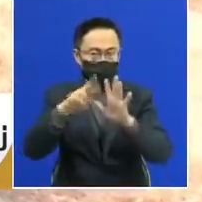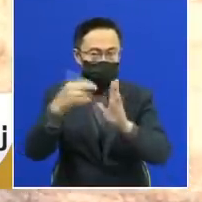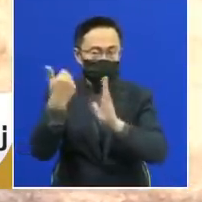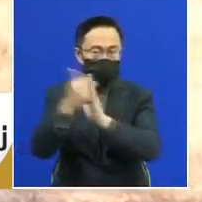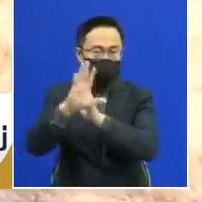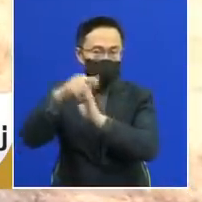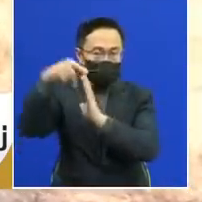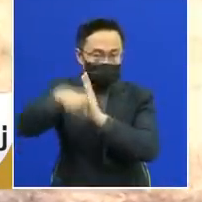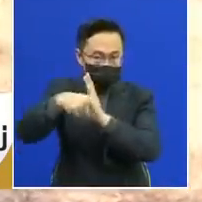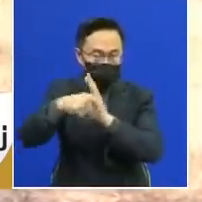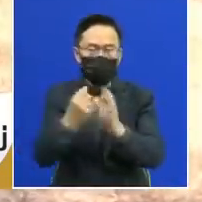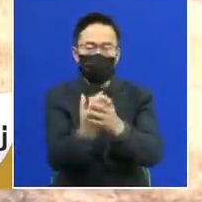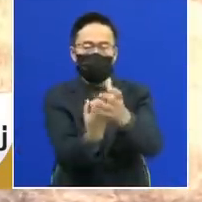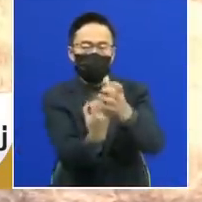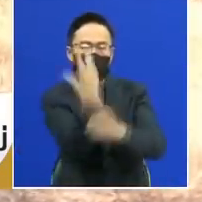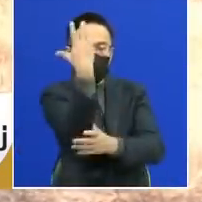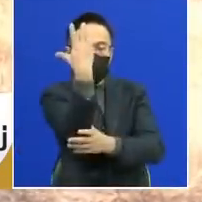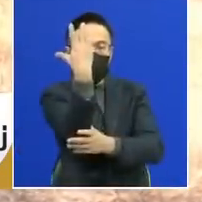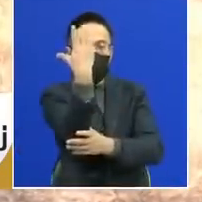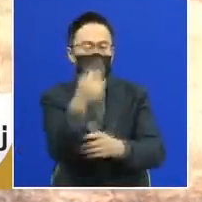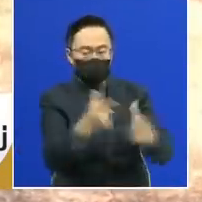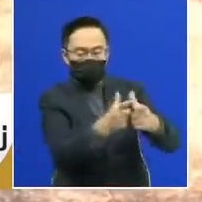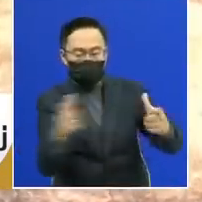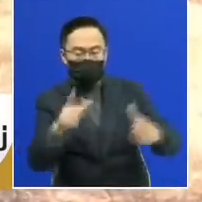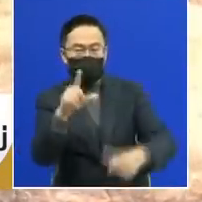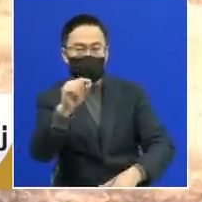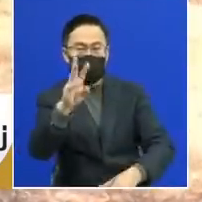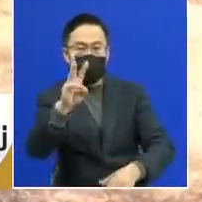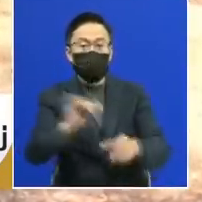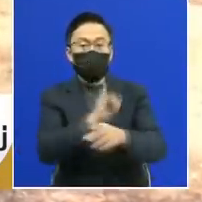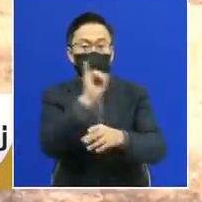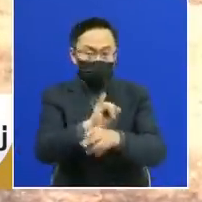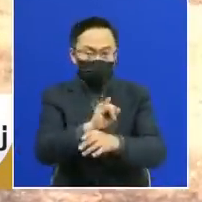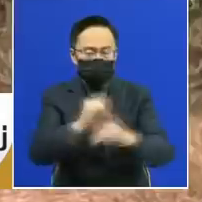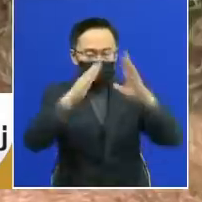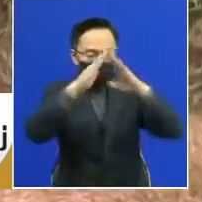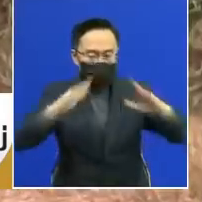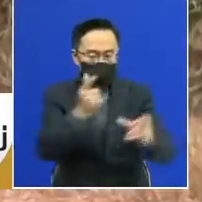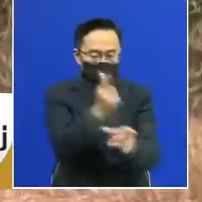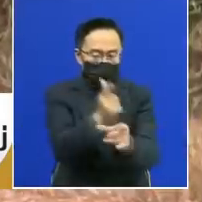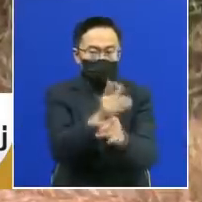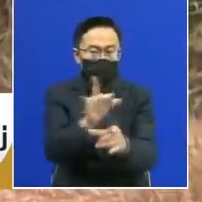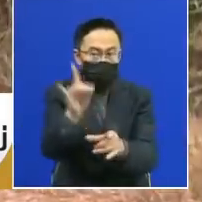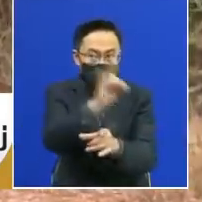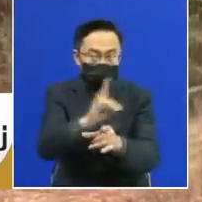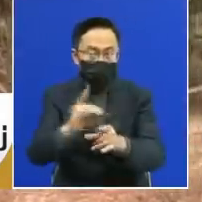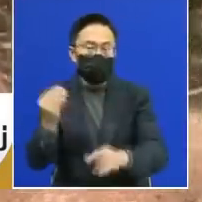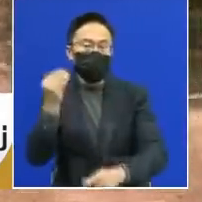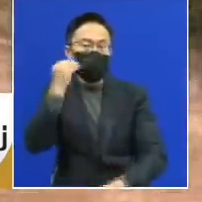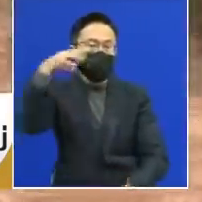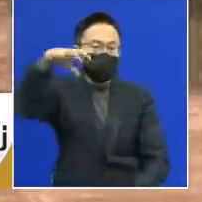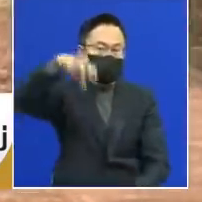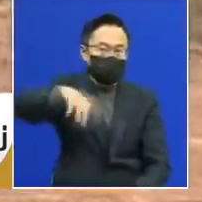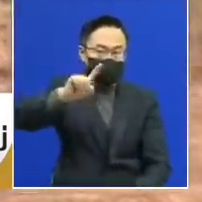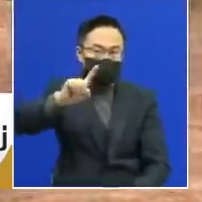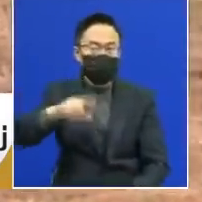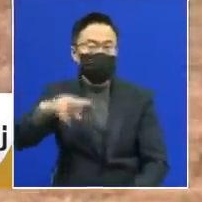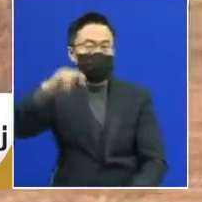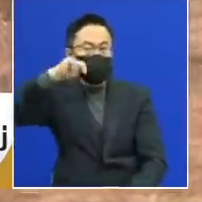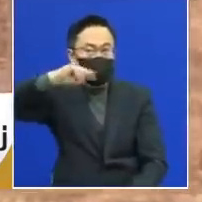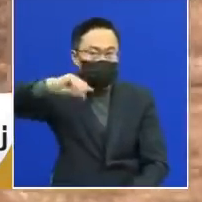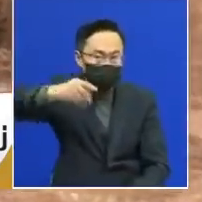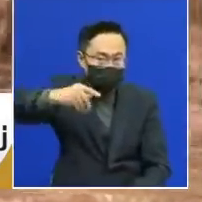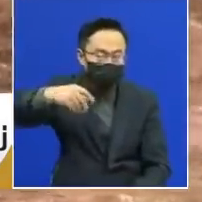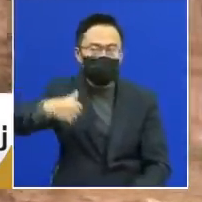พืชต้นไผ่ต้นลีลาวดีมีโรงเรือนเลี้ยงสัตว์มีบ้านปลูกอยู่ด้วย1หลังมีระบบประป